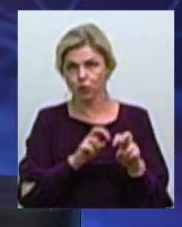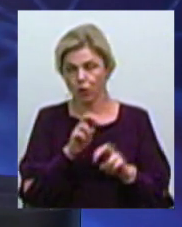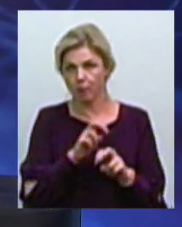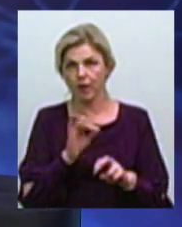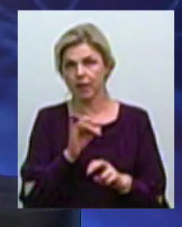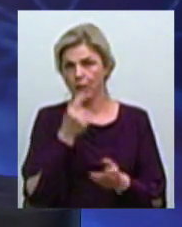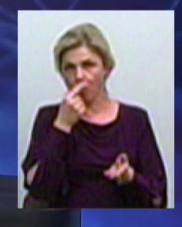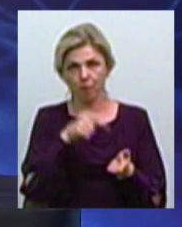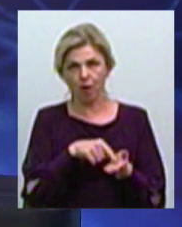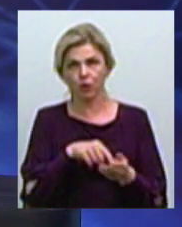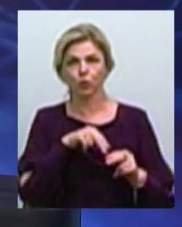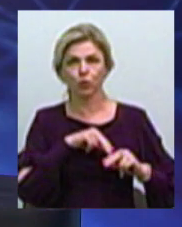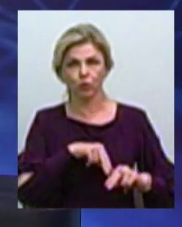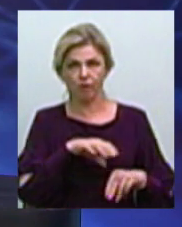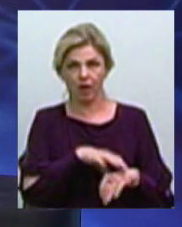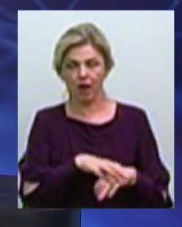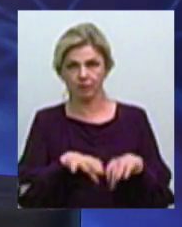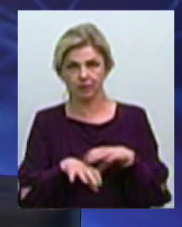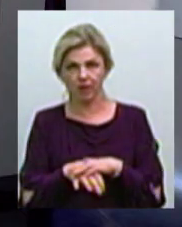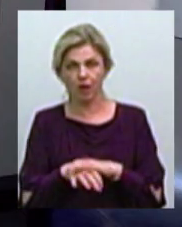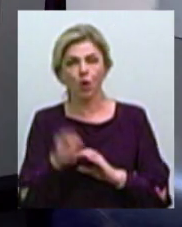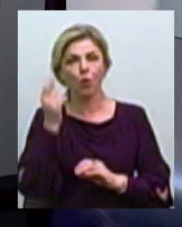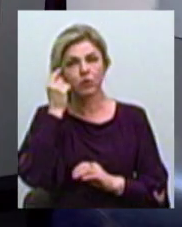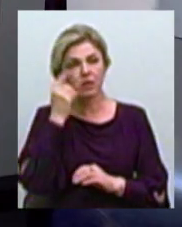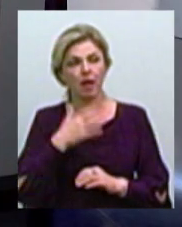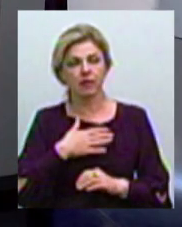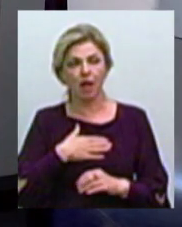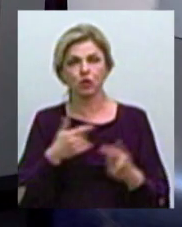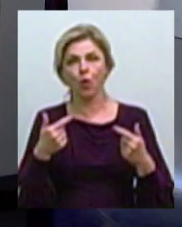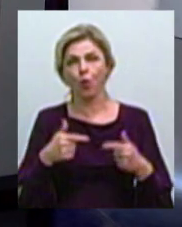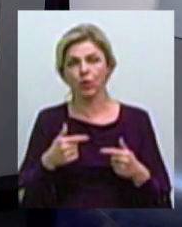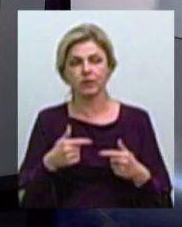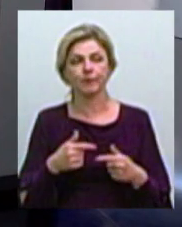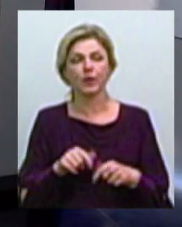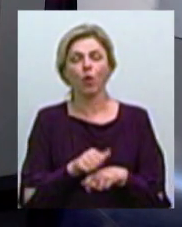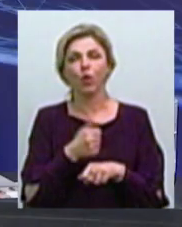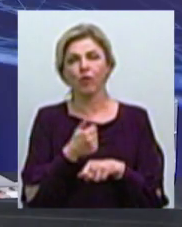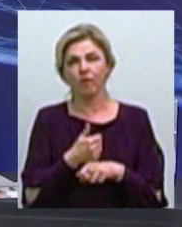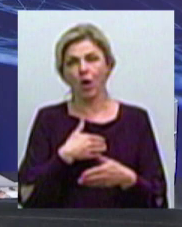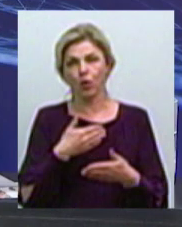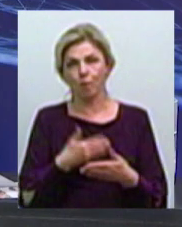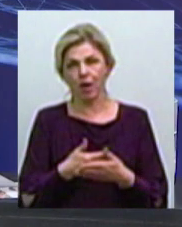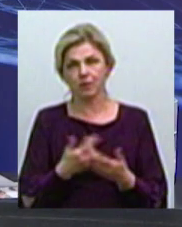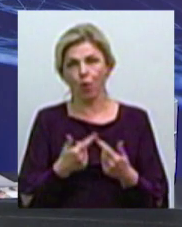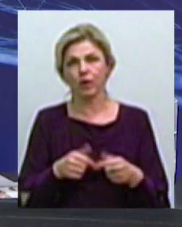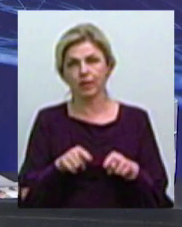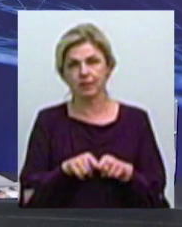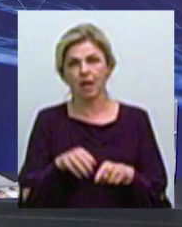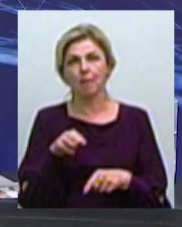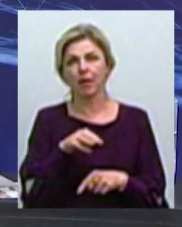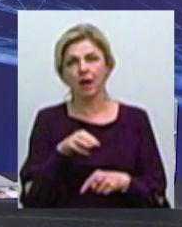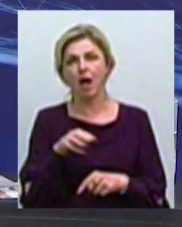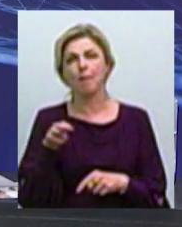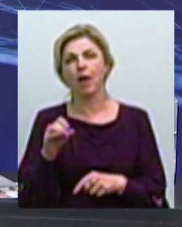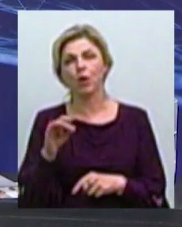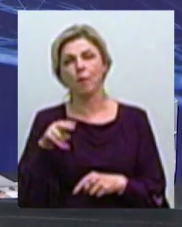трудове рабство? Дізнаємось у нашій сьогоднішній гості в студії. Голова громадської організації «Любисток» Маргарита